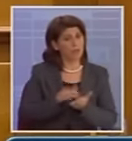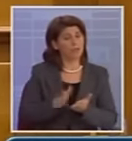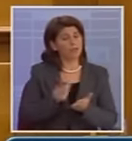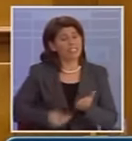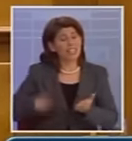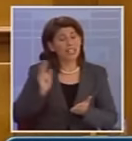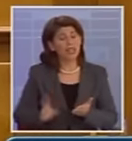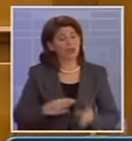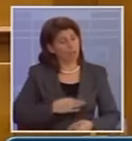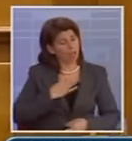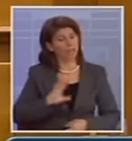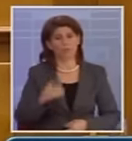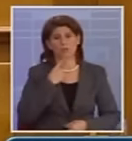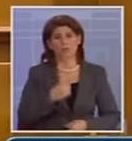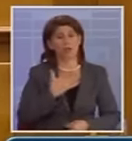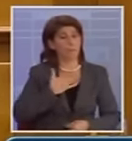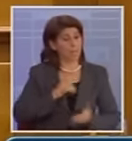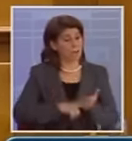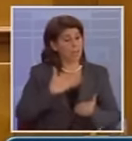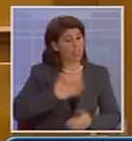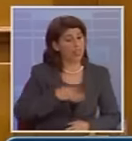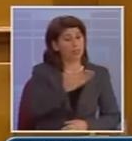εντύμως. Αλλά πρέπει να το θελήσετε κι εσείς.